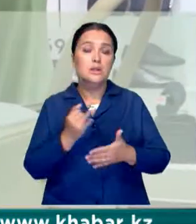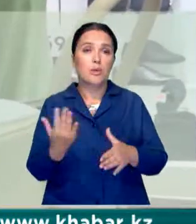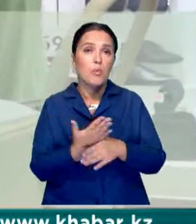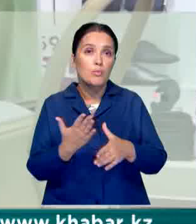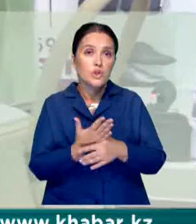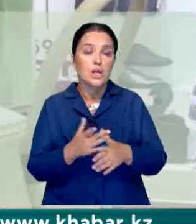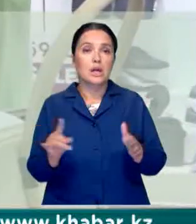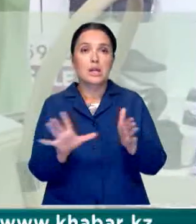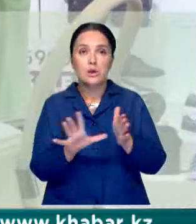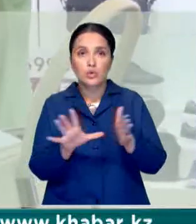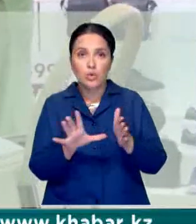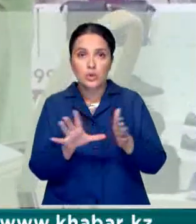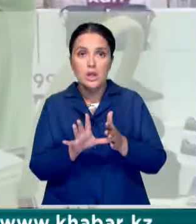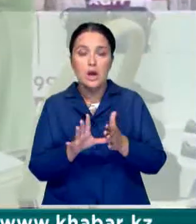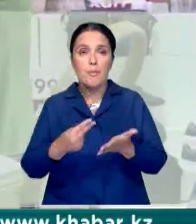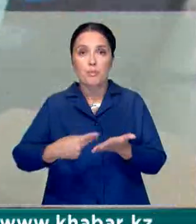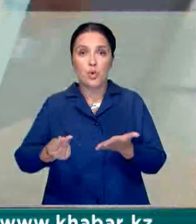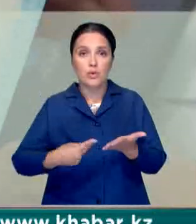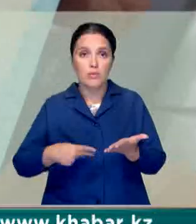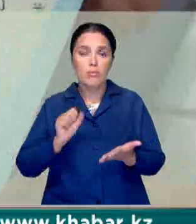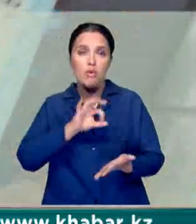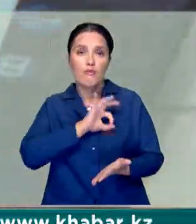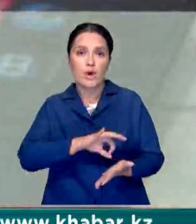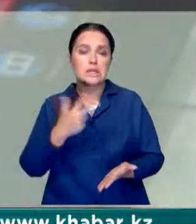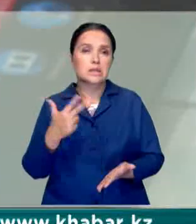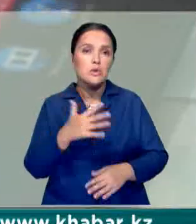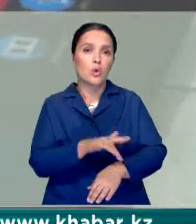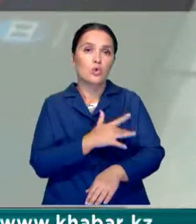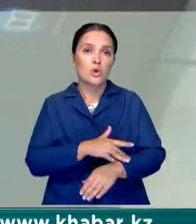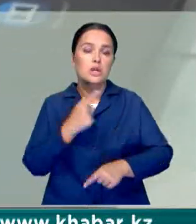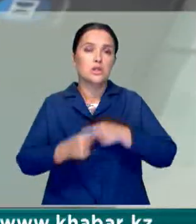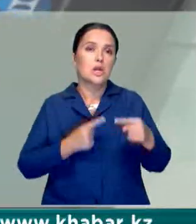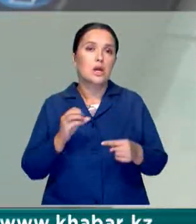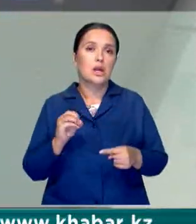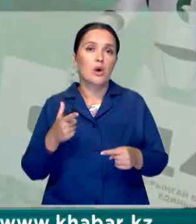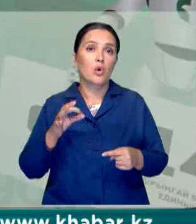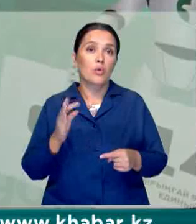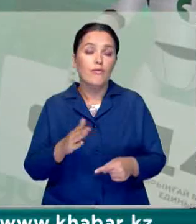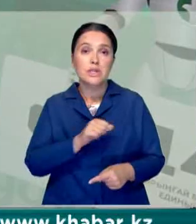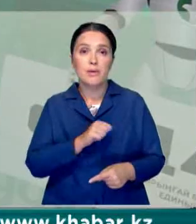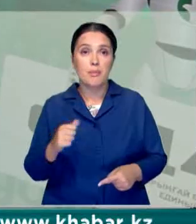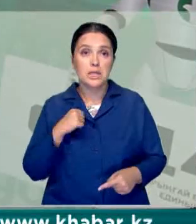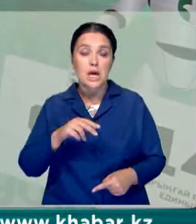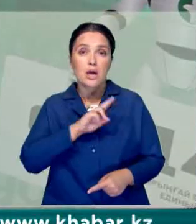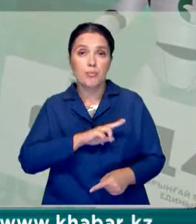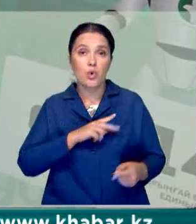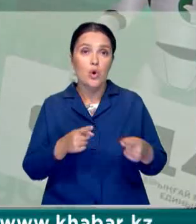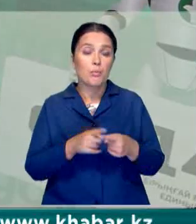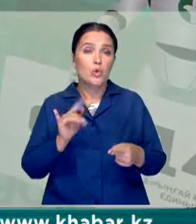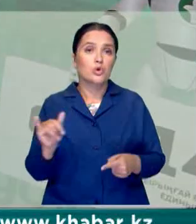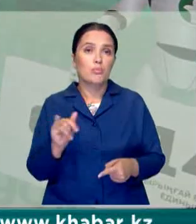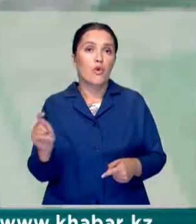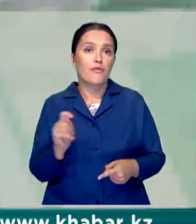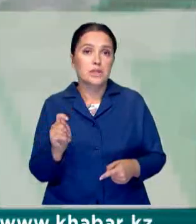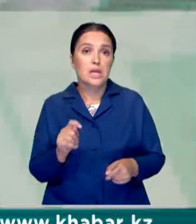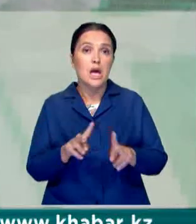электронной цифровой подписи жители могут воспользоваться более 30 услугами портала ЕГОВ самостоятельно. Работать уголок будет и в выходные